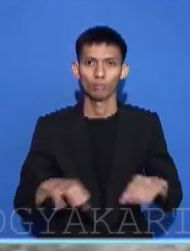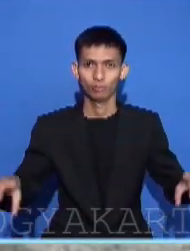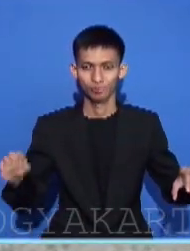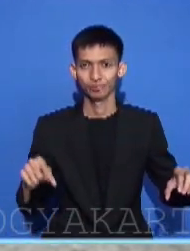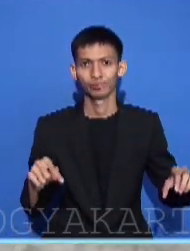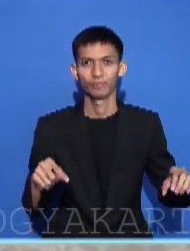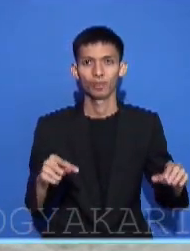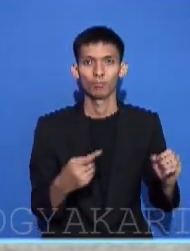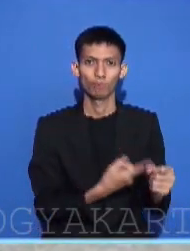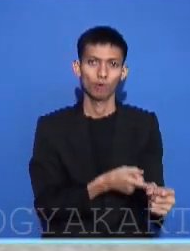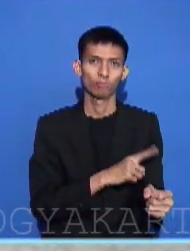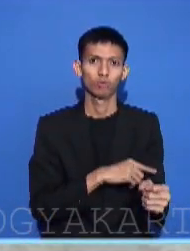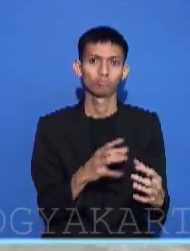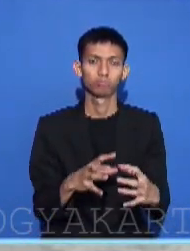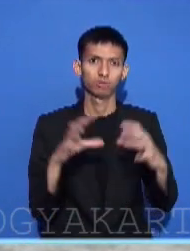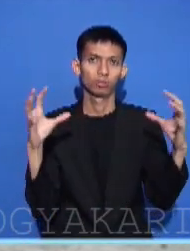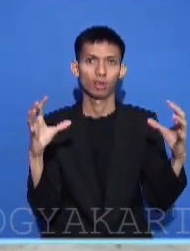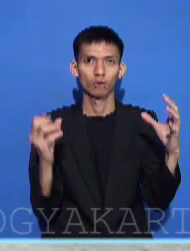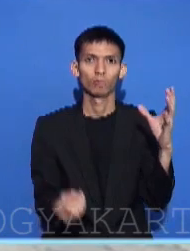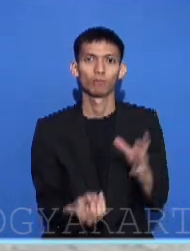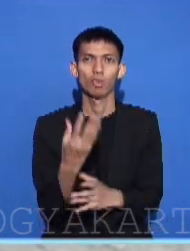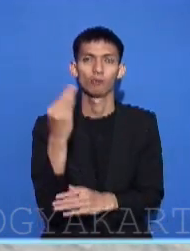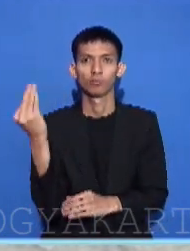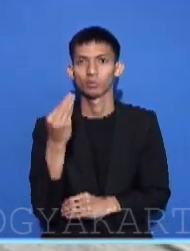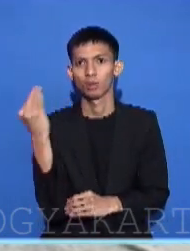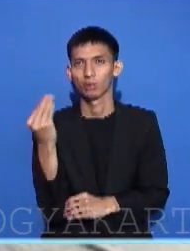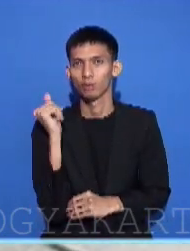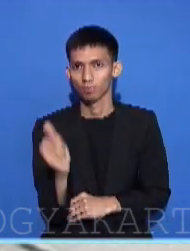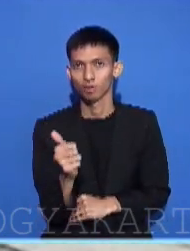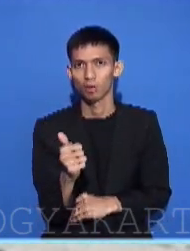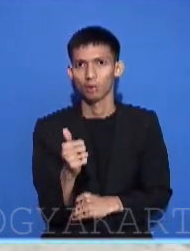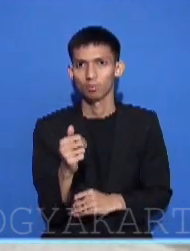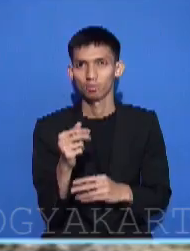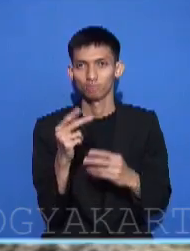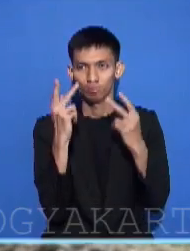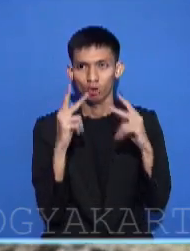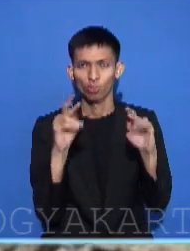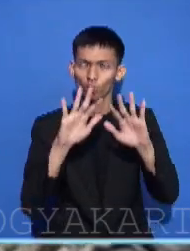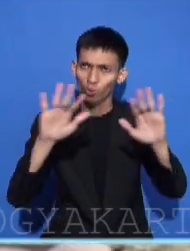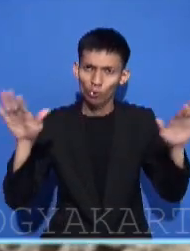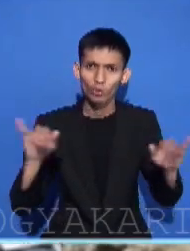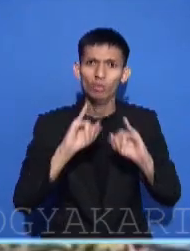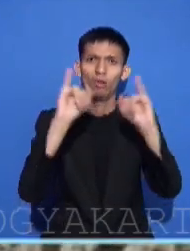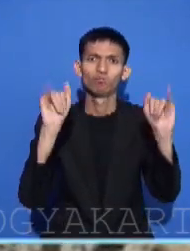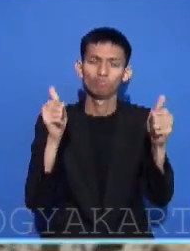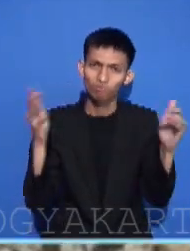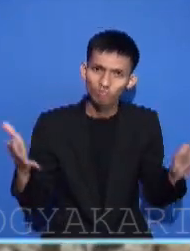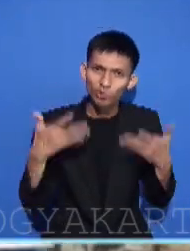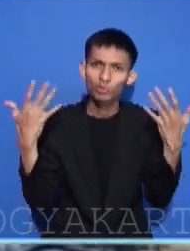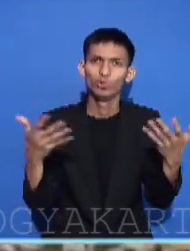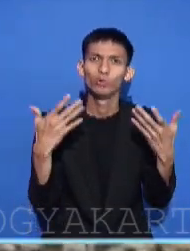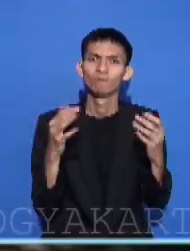memiliki potensi besar untuk dikembangkan sebagai kawasan wisata panorama yang menawan dengan lingkungan yang Asri menjadikan kawasan ini memiliki daya